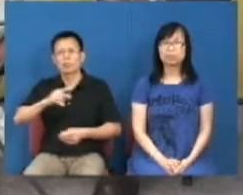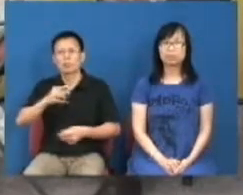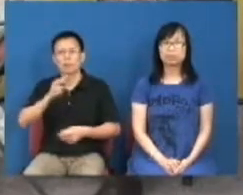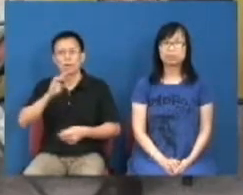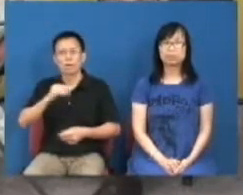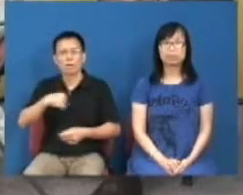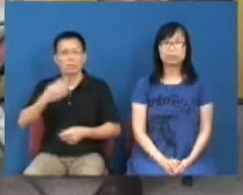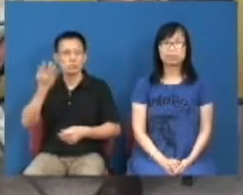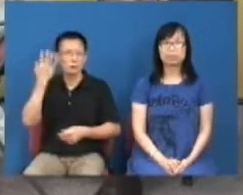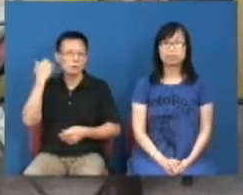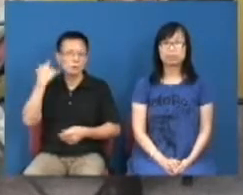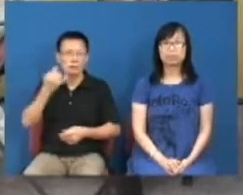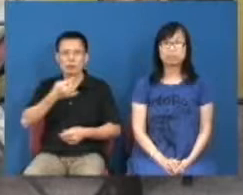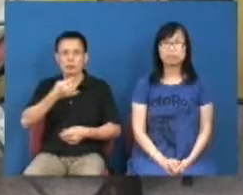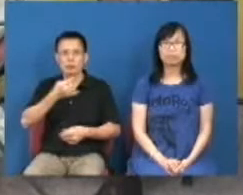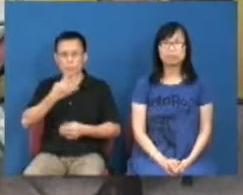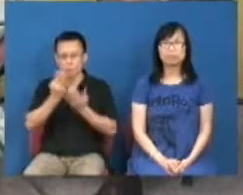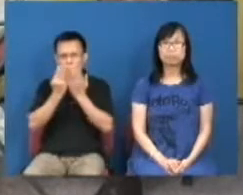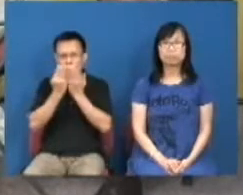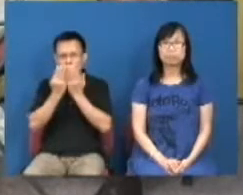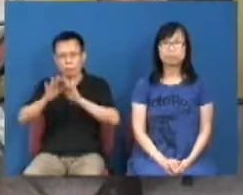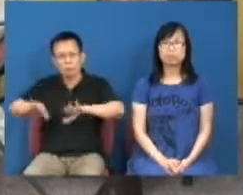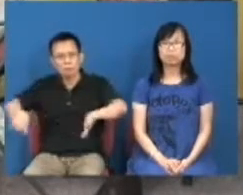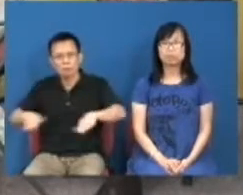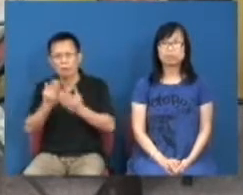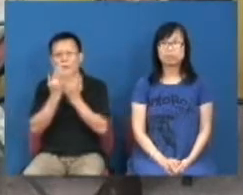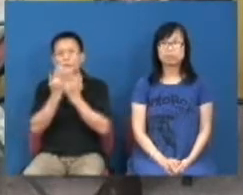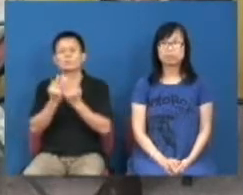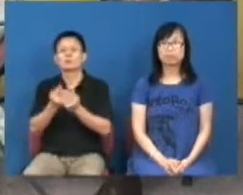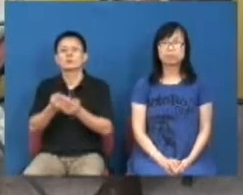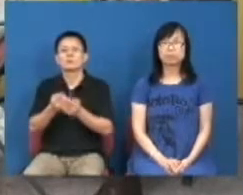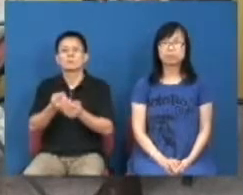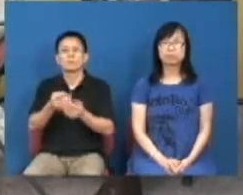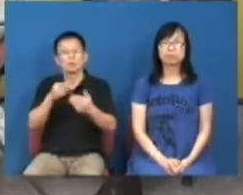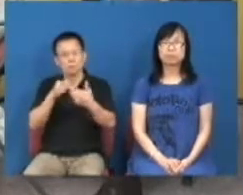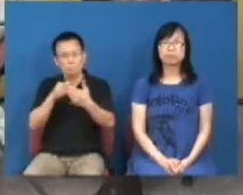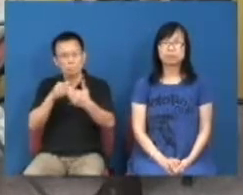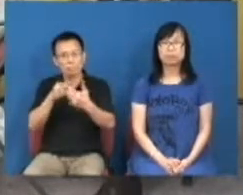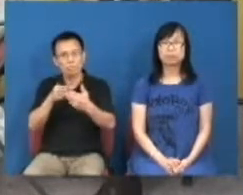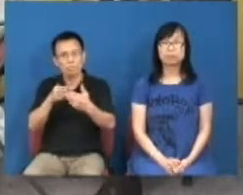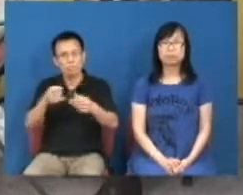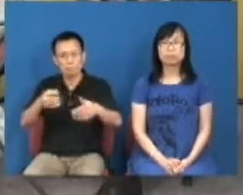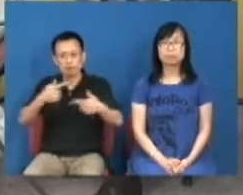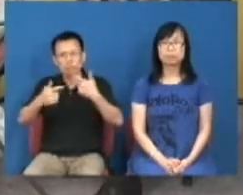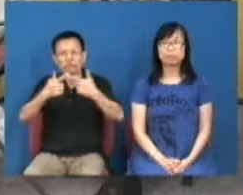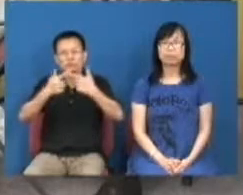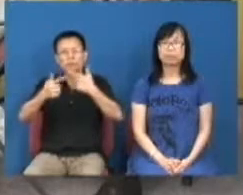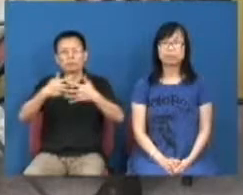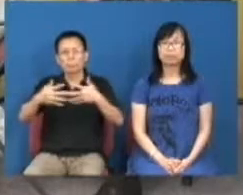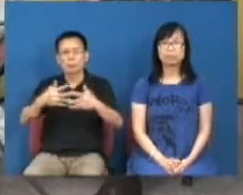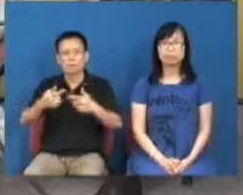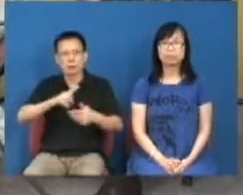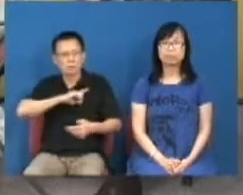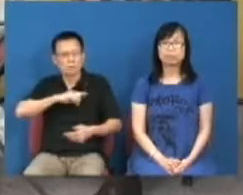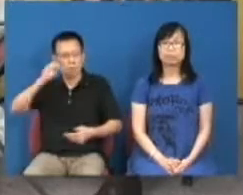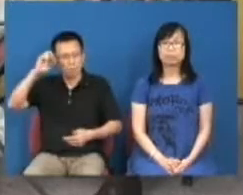以前係未讀調解嘅時候，當然係對於一啲糾紛，咁、我都會有個諗